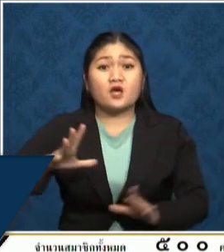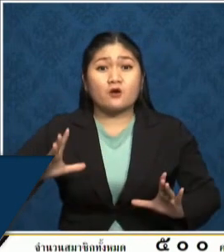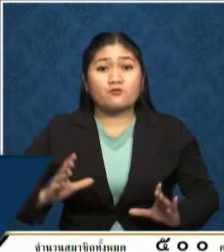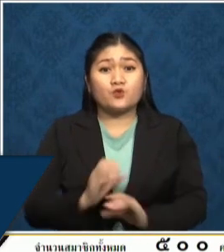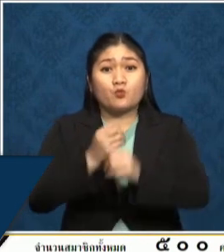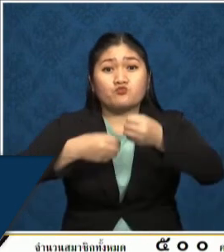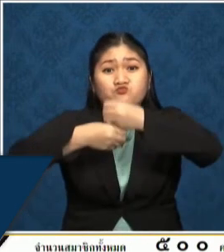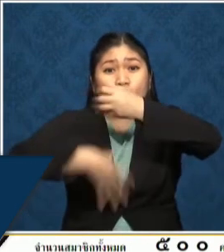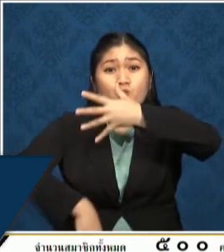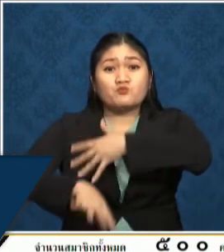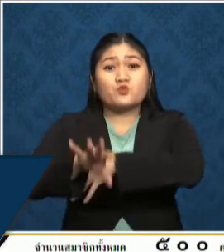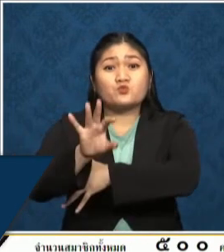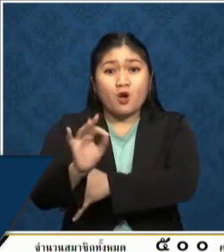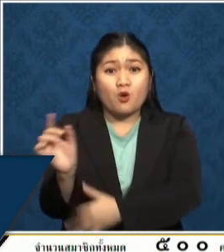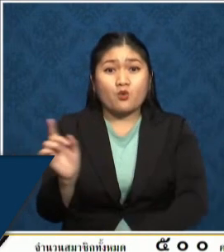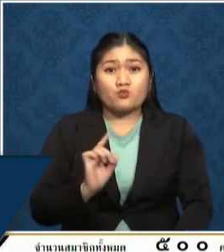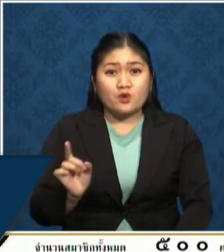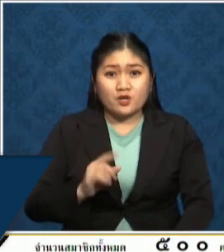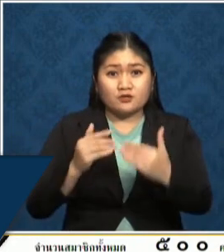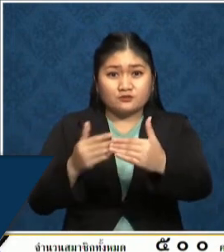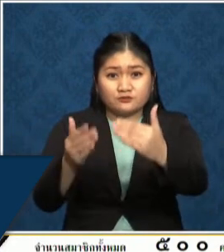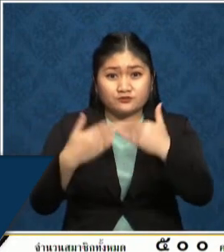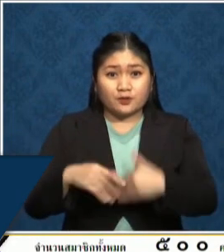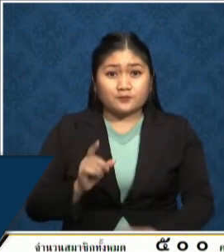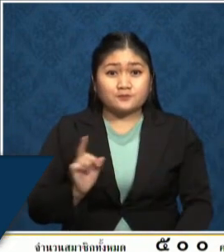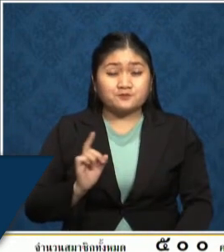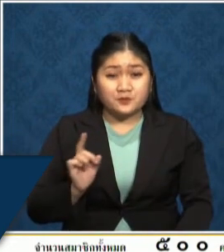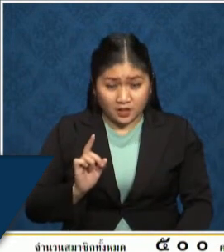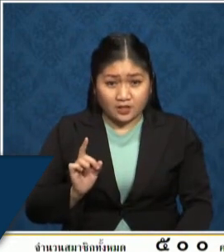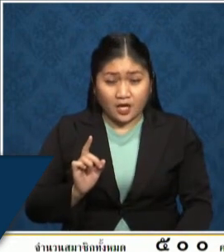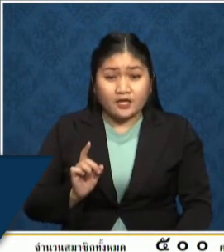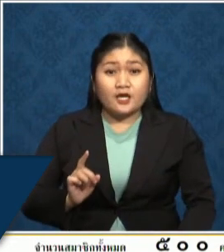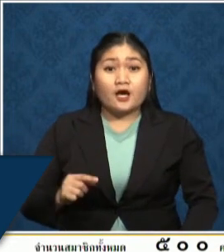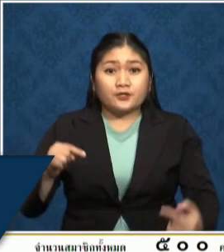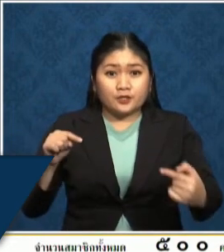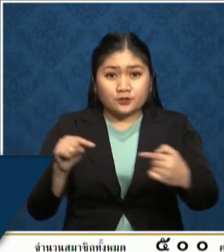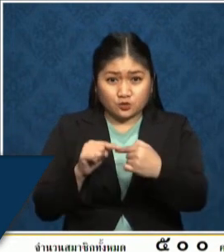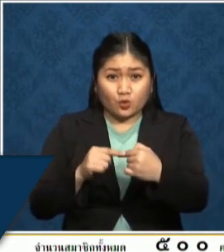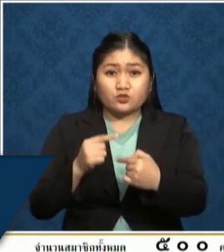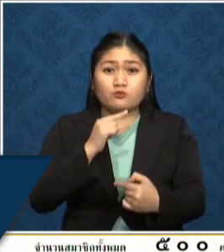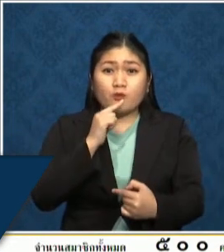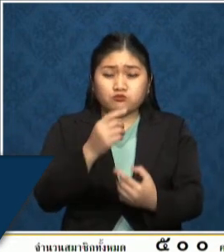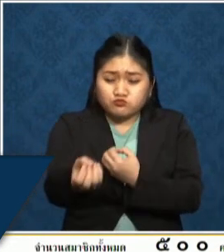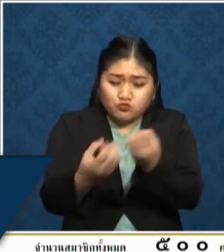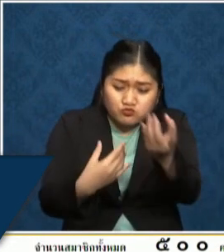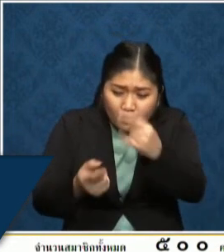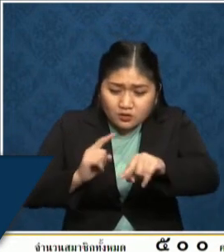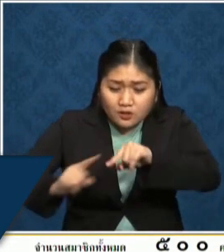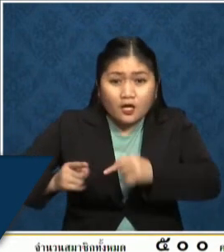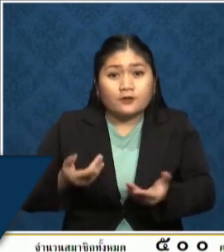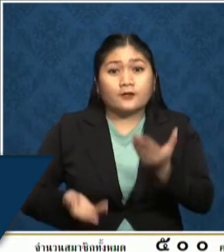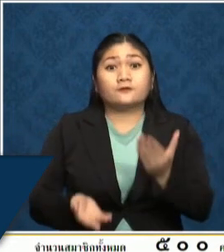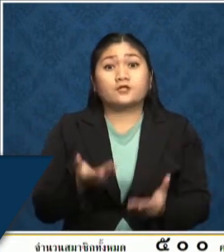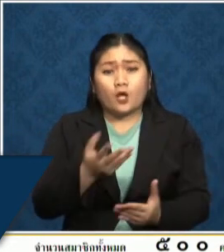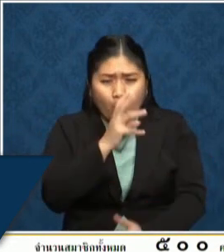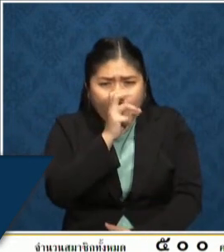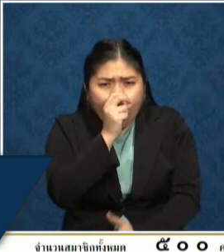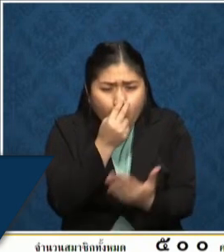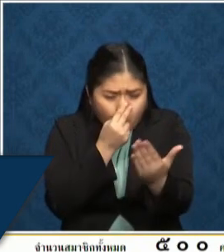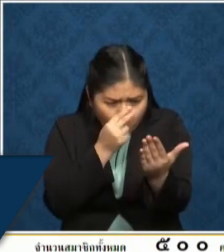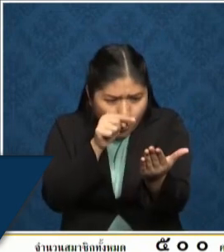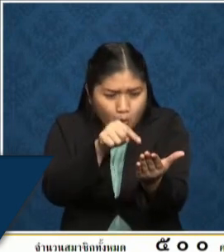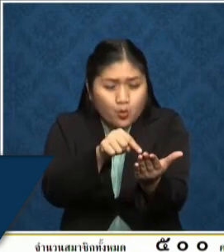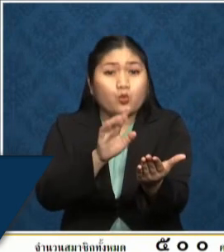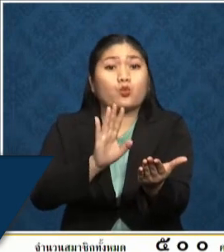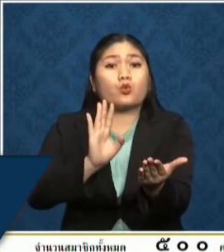มอยู่ 9 ข้อ 9 ประการด้กันครัสกายถัภักได้ครั เพรอัี้จะพูดถงเรองร้องเรีนเรๆ่างแต่ถ้านัดูนะครับ